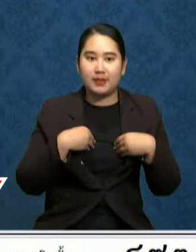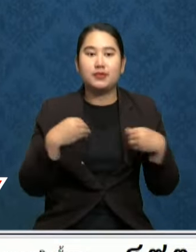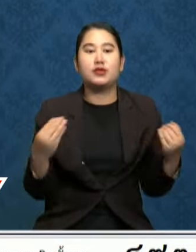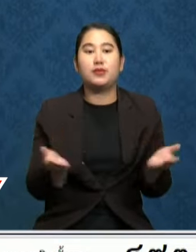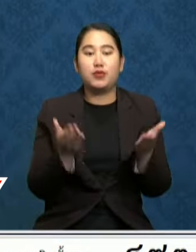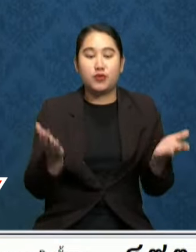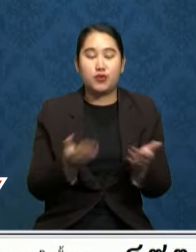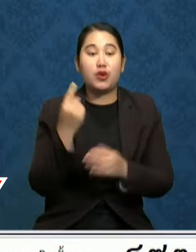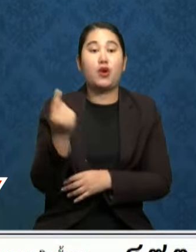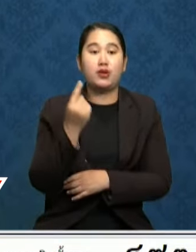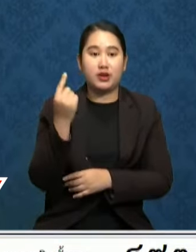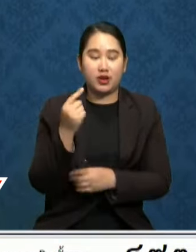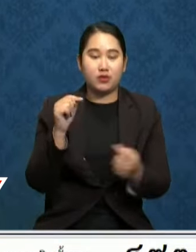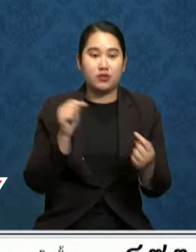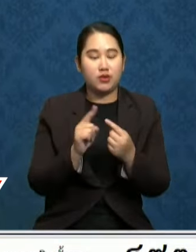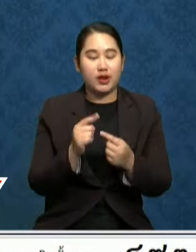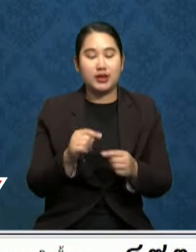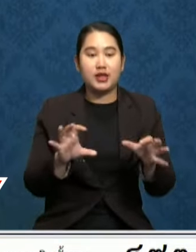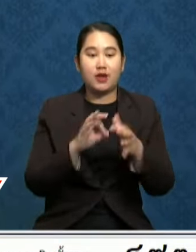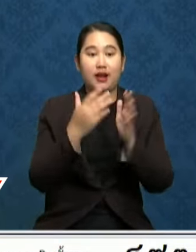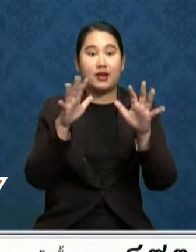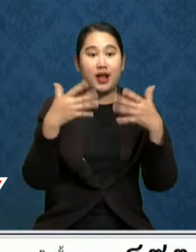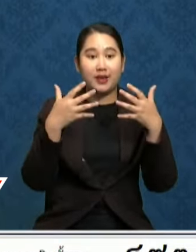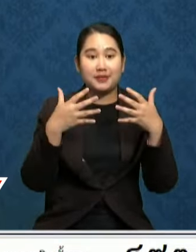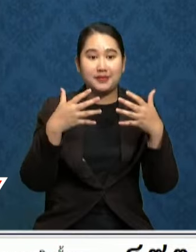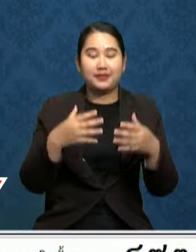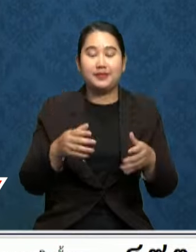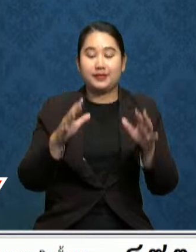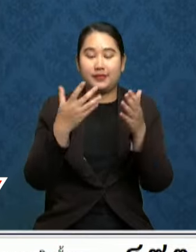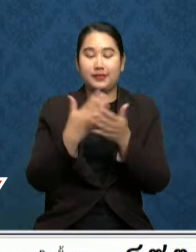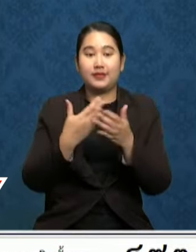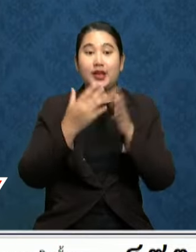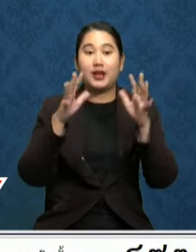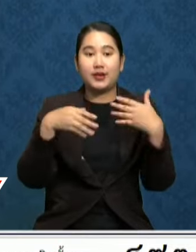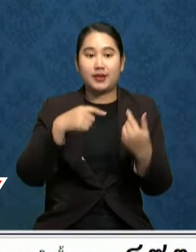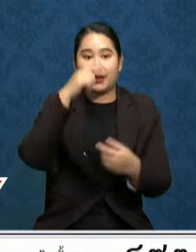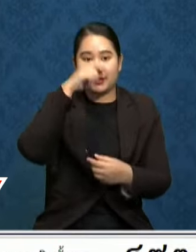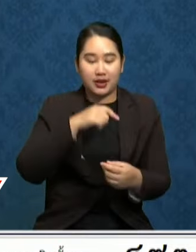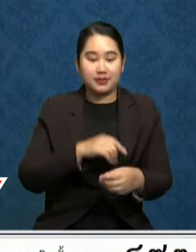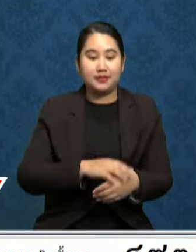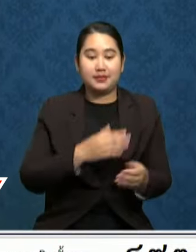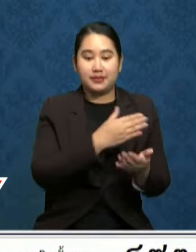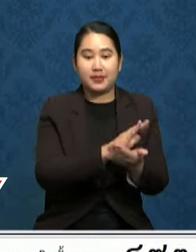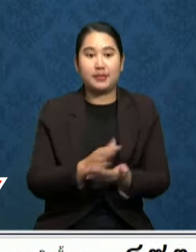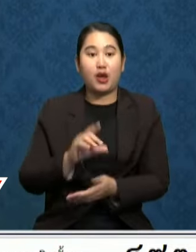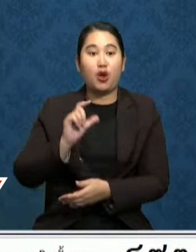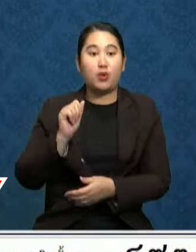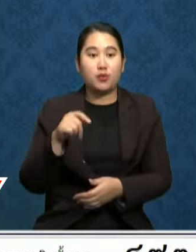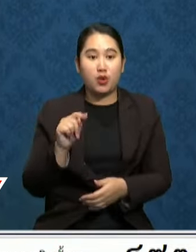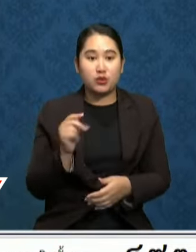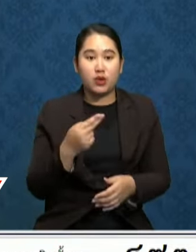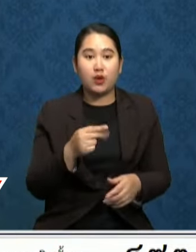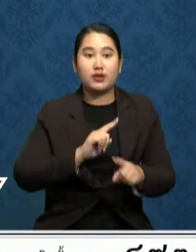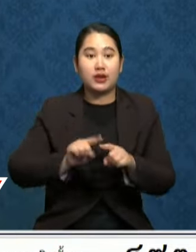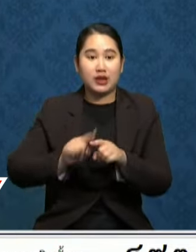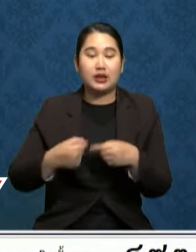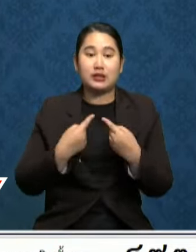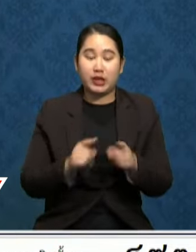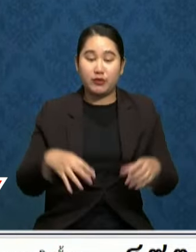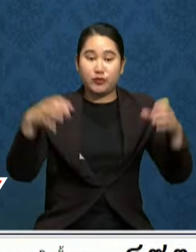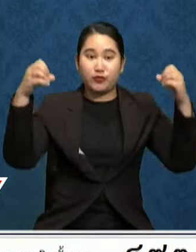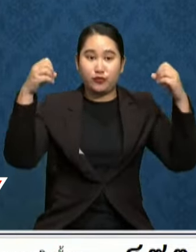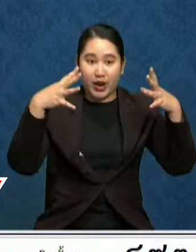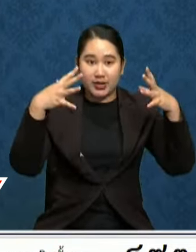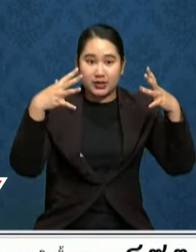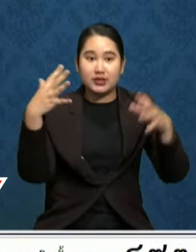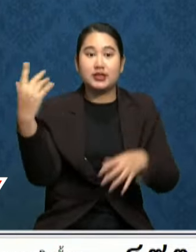งเสริมการท่องเที่ยวที่จะสร้างเม็เงินกระจายไปยงท้องถ่นต่างๆแต่ไม่ใช่การติดไฟติด